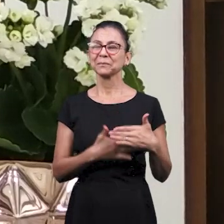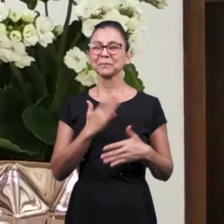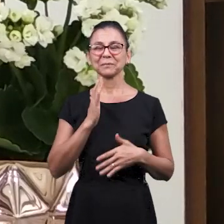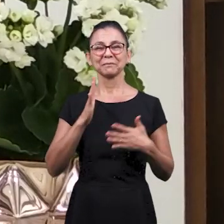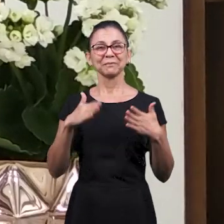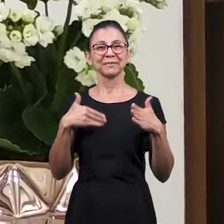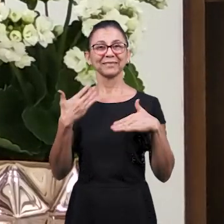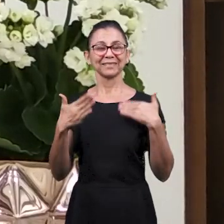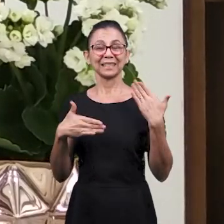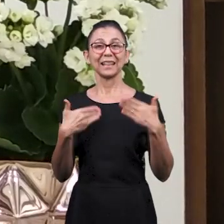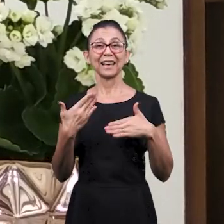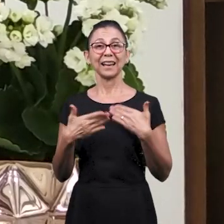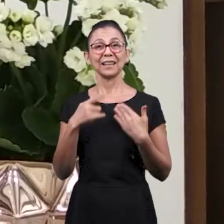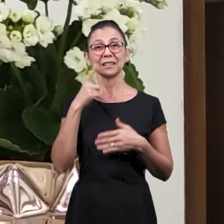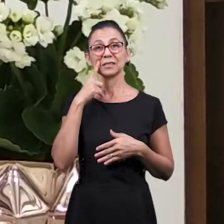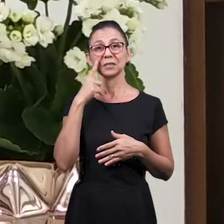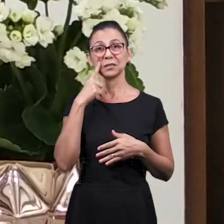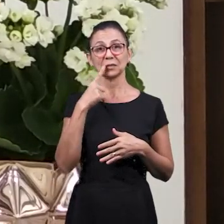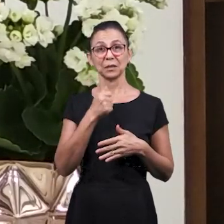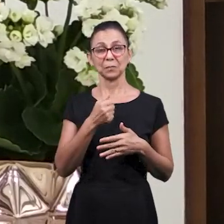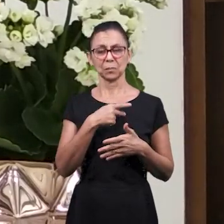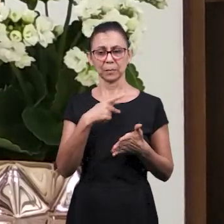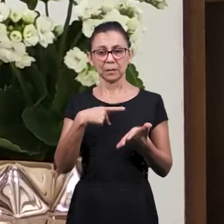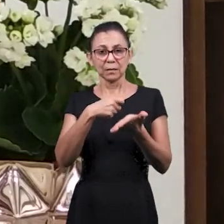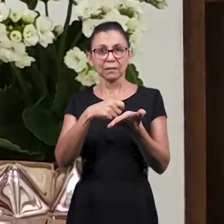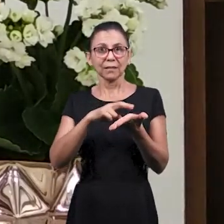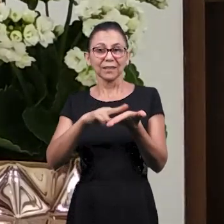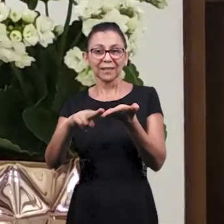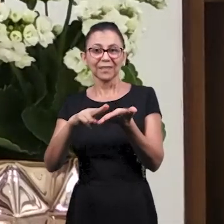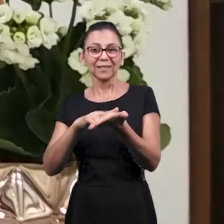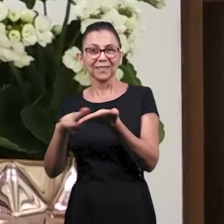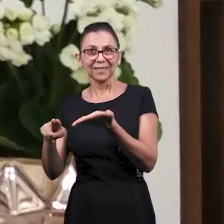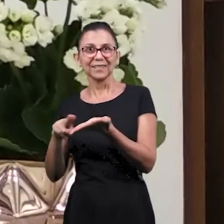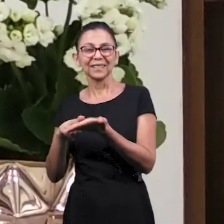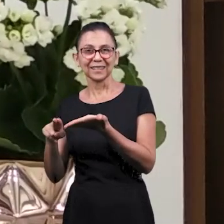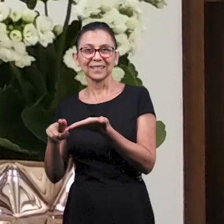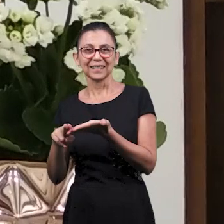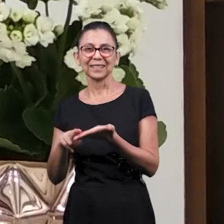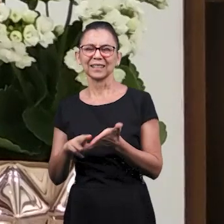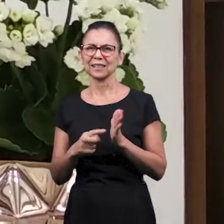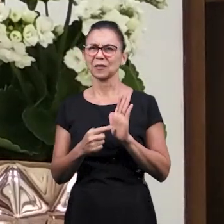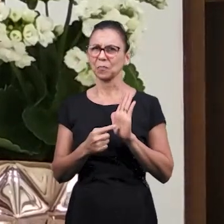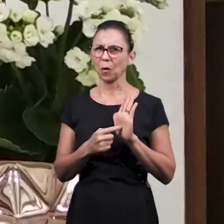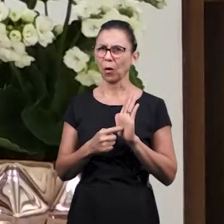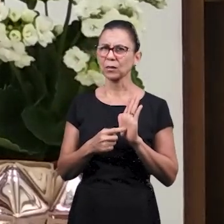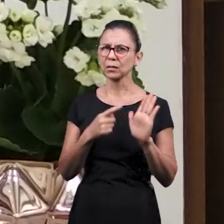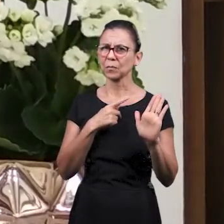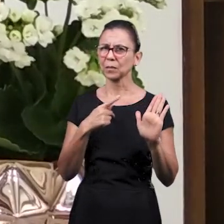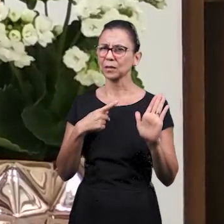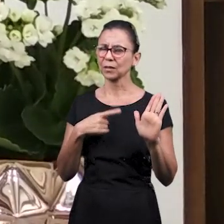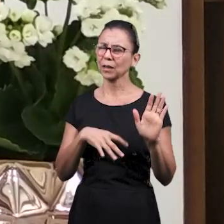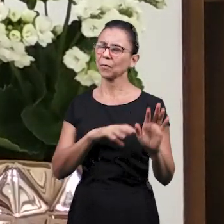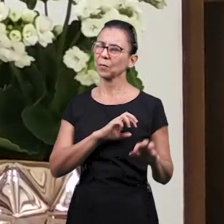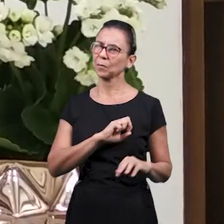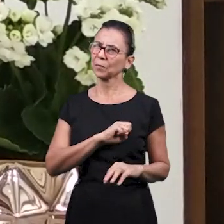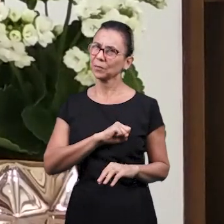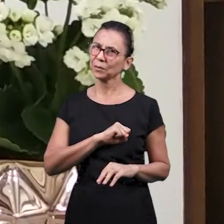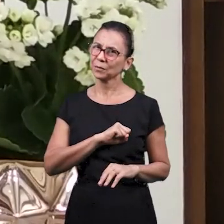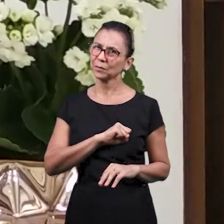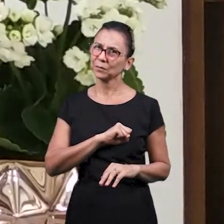наполняет радость, когда мы слышим пасторские послания, когда пастора выражают свою любовь, свою